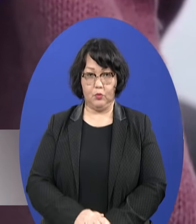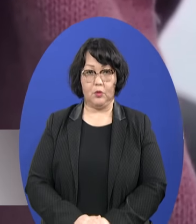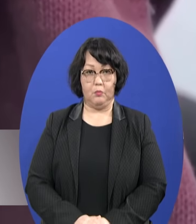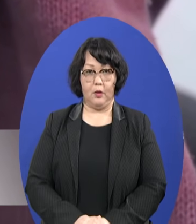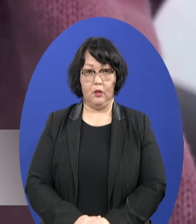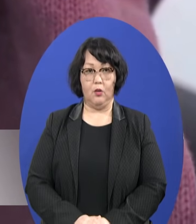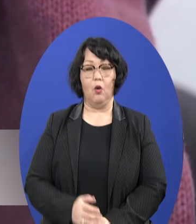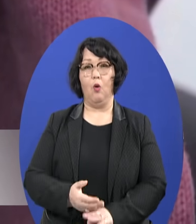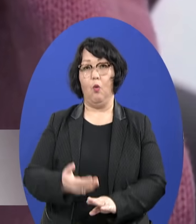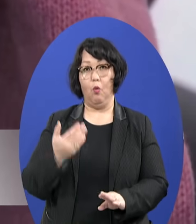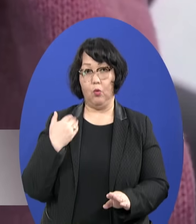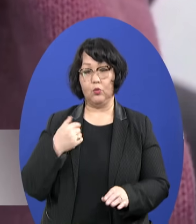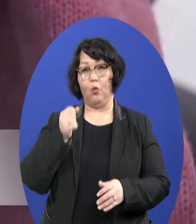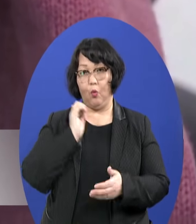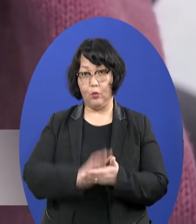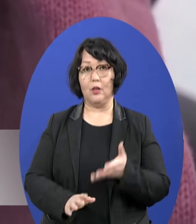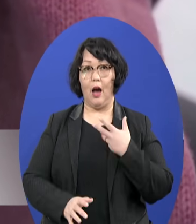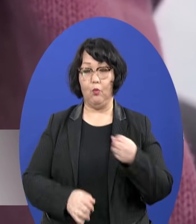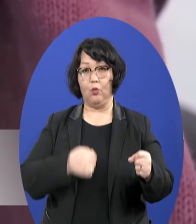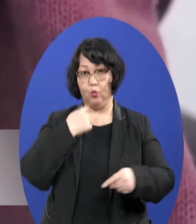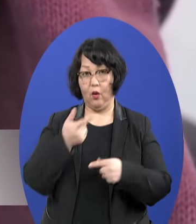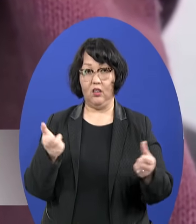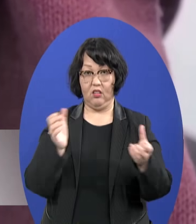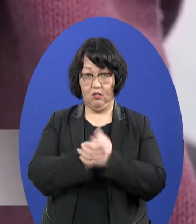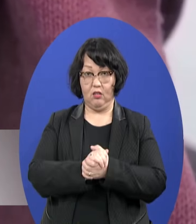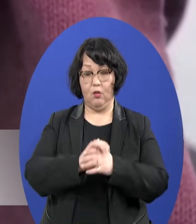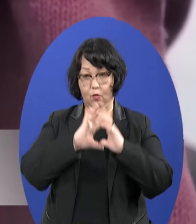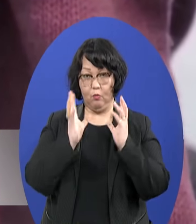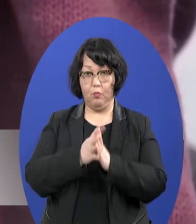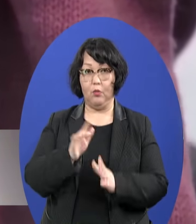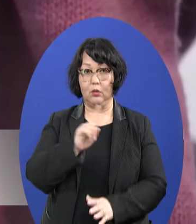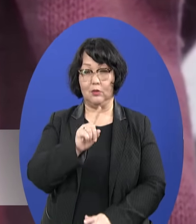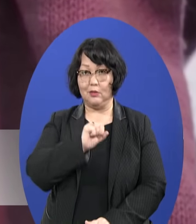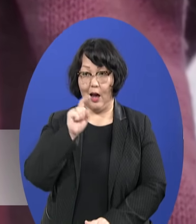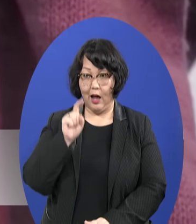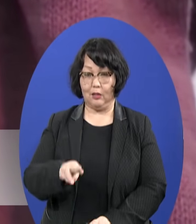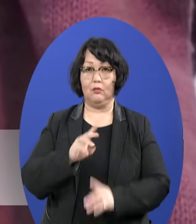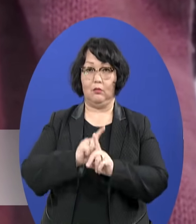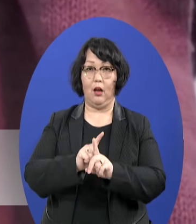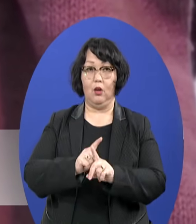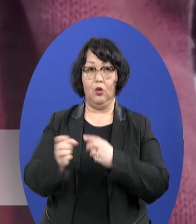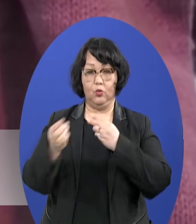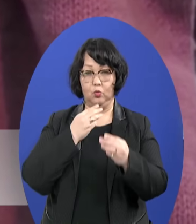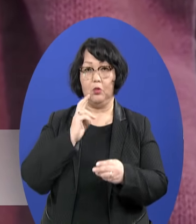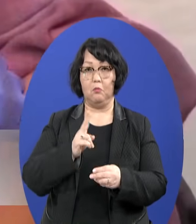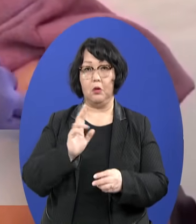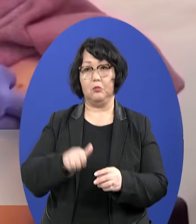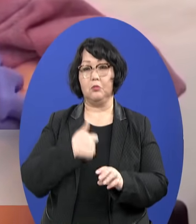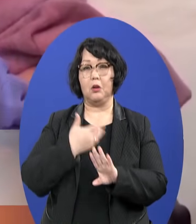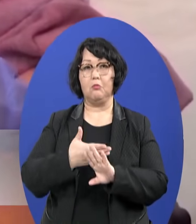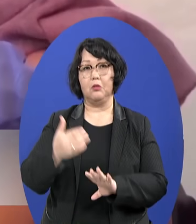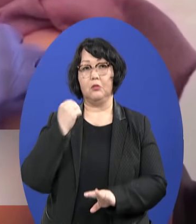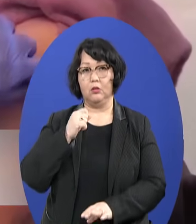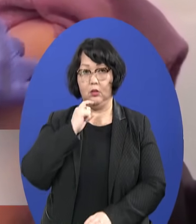За тэд урьдчилсан одоо худалдан авалтын тухай гэрээнийхээ бүх заалтыг дагсан учраас шүүхтэр компаниа идэвхтэй хамгаалахаа илэрхийлж